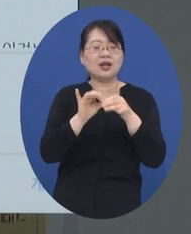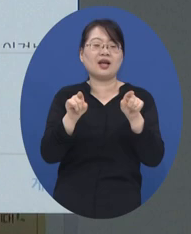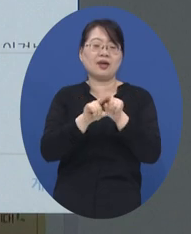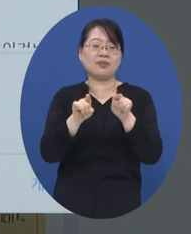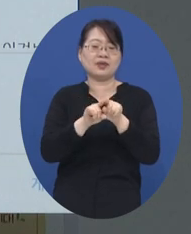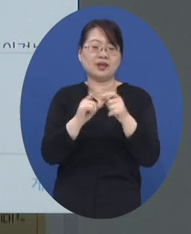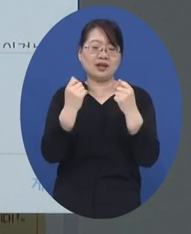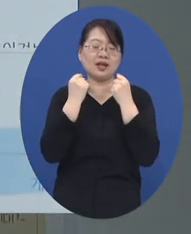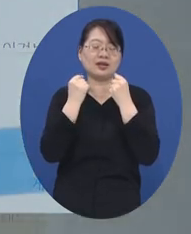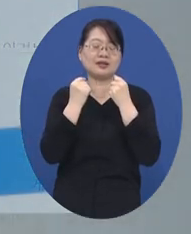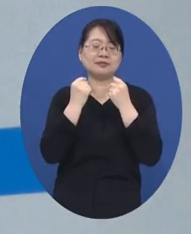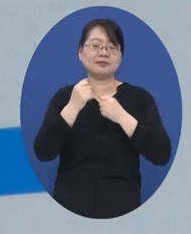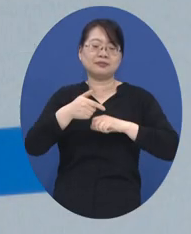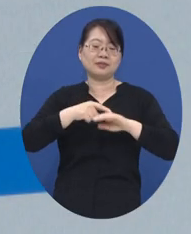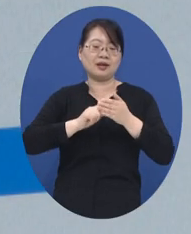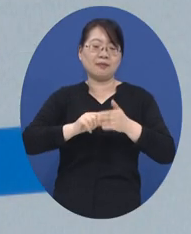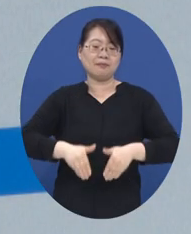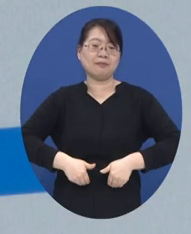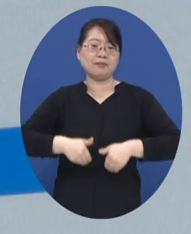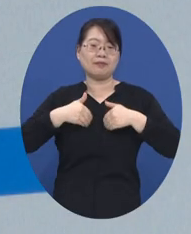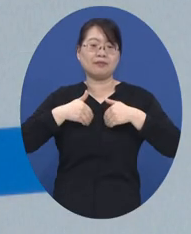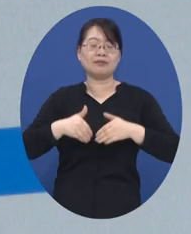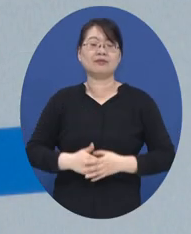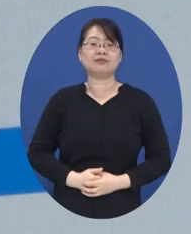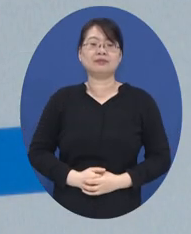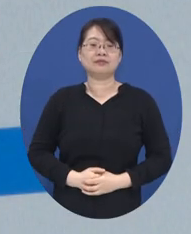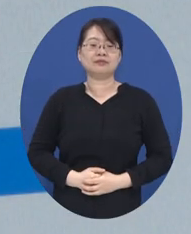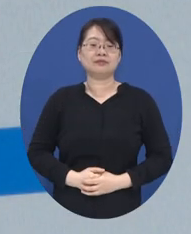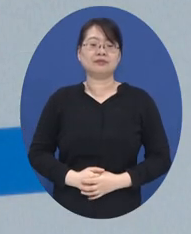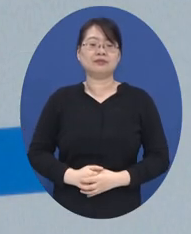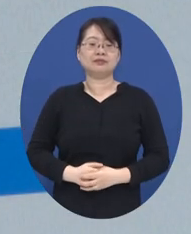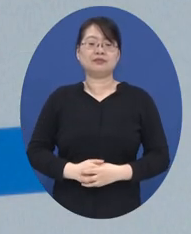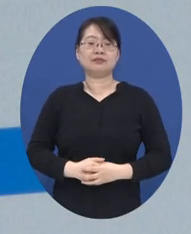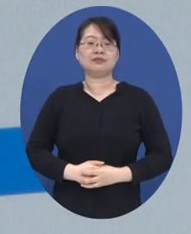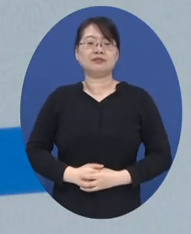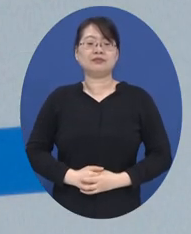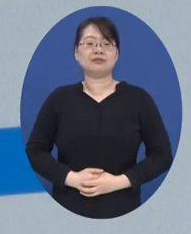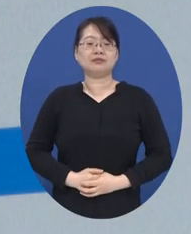줍니다 경주 tv 최창수 입니다